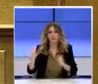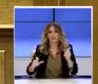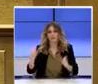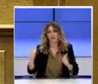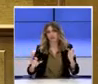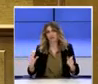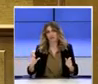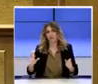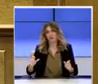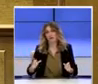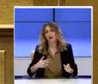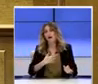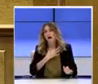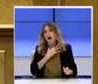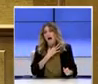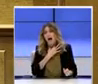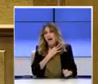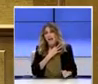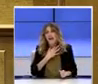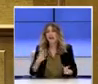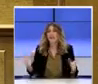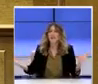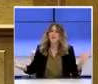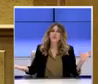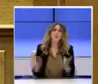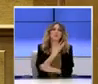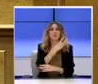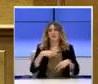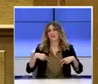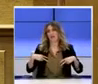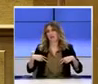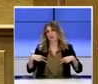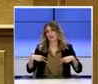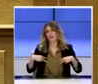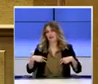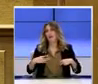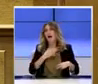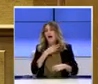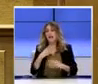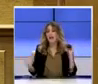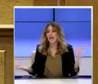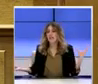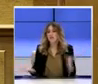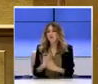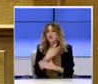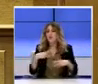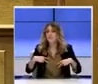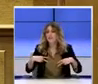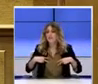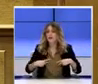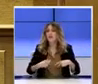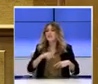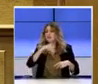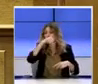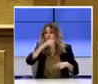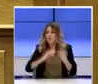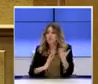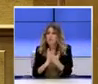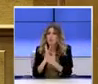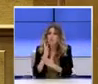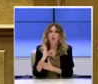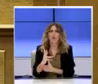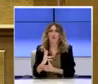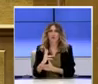ανάγκη μιας άλλης κυβέρνησης προοδευτικής που θα μπορέσει να δώσει πνοή στην ελληνική κοινωνία, που θα μπορέσει να